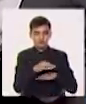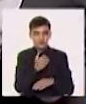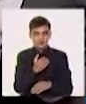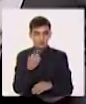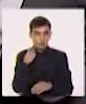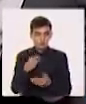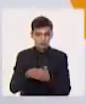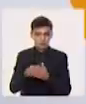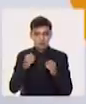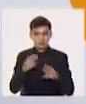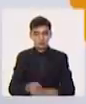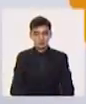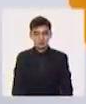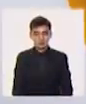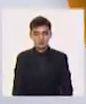материалда.